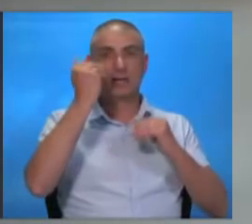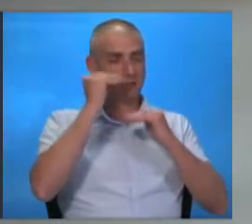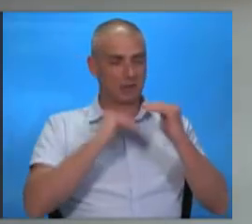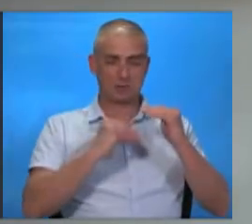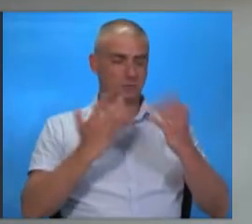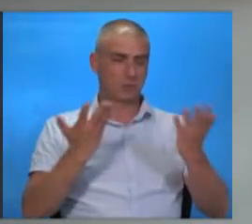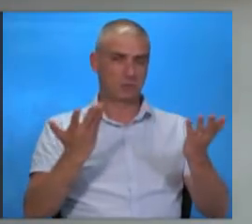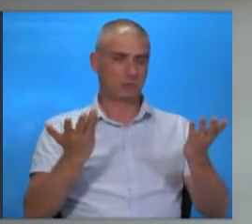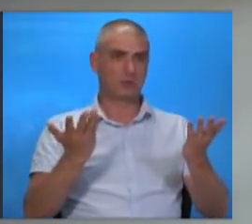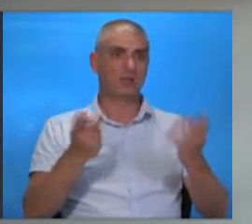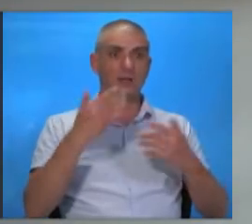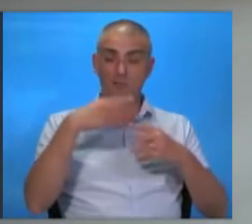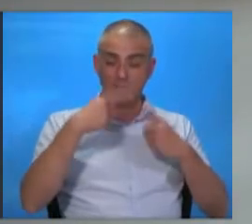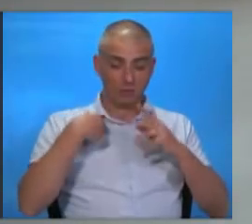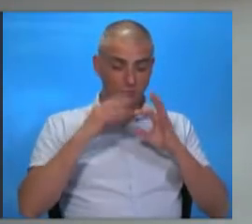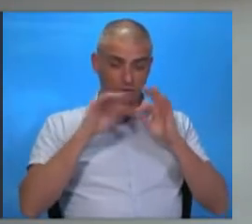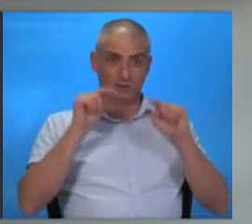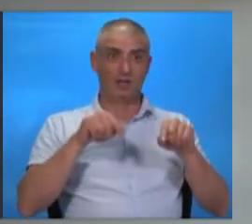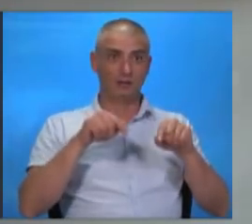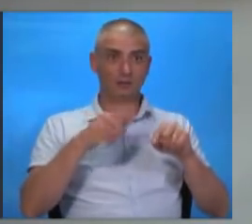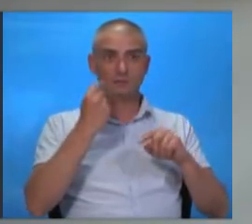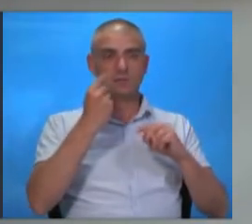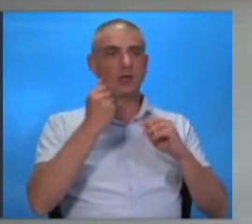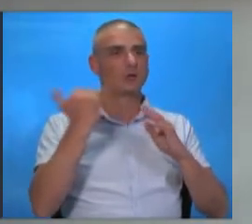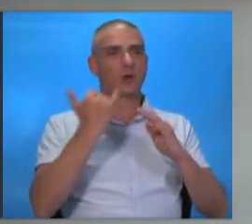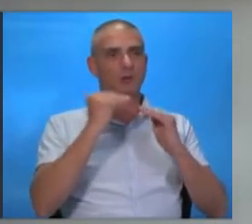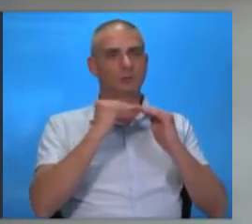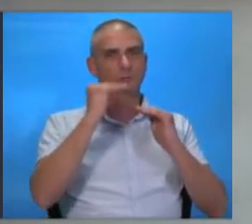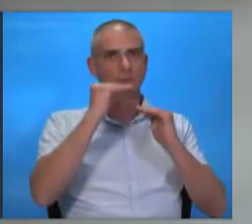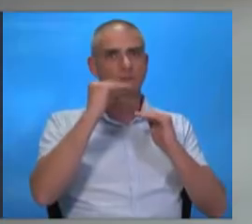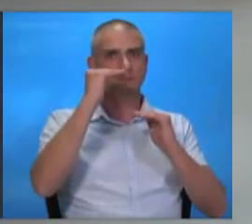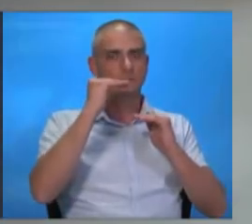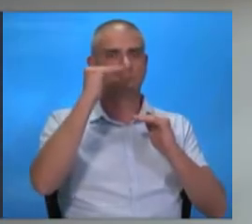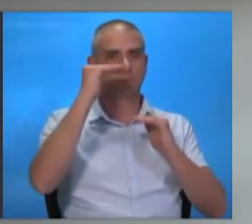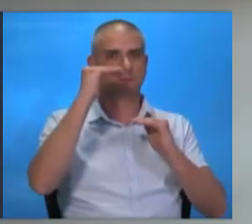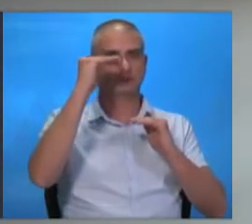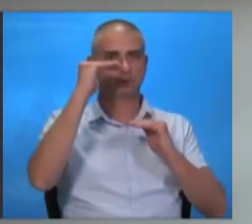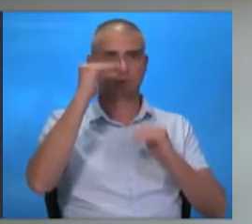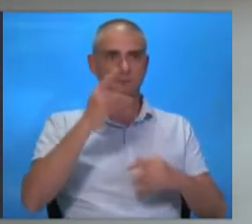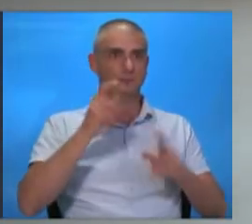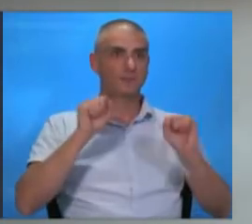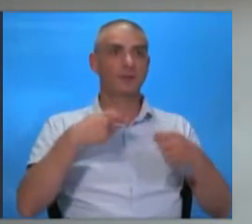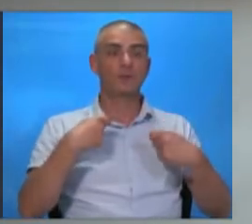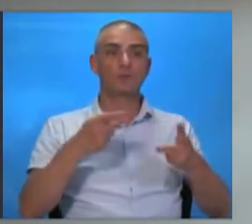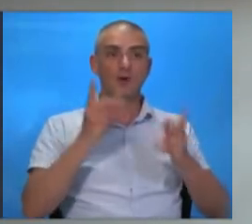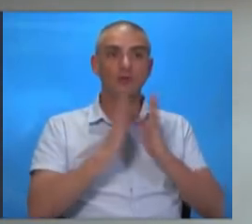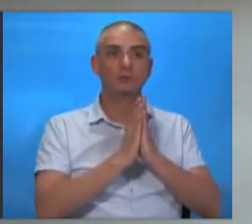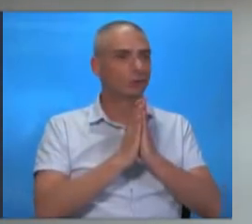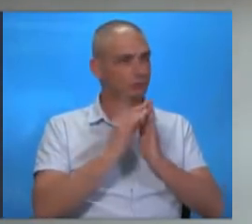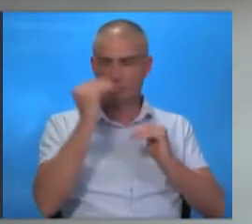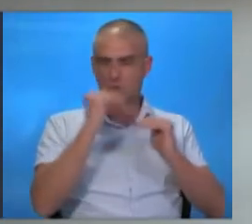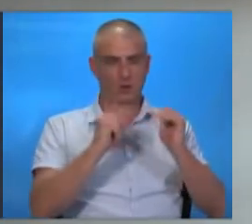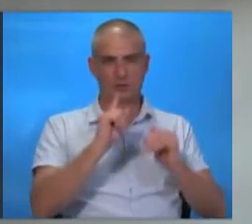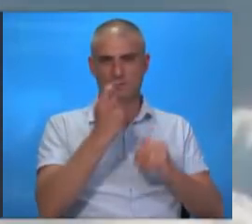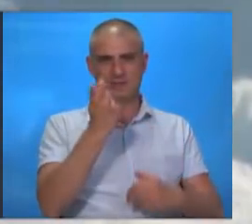ירידת מחירים. מהיום שהתחלנו כאן, המחירון כל הזמן היה במגמת עלייה. קבלן שמוכר ויש לו ביקוש, הוא